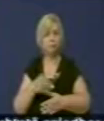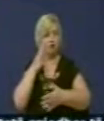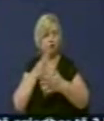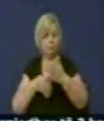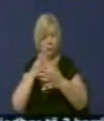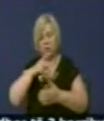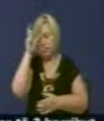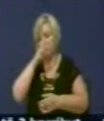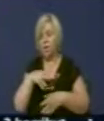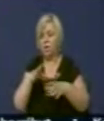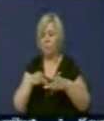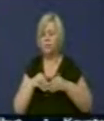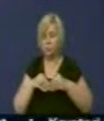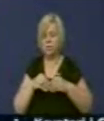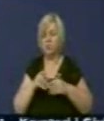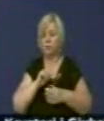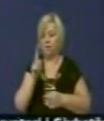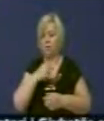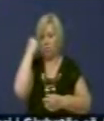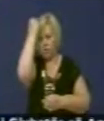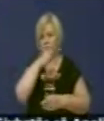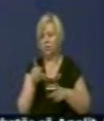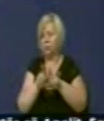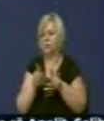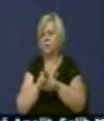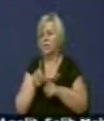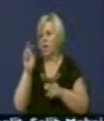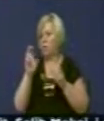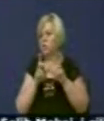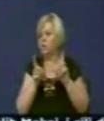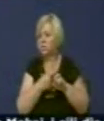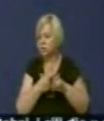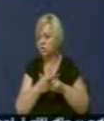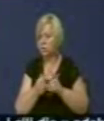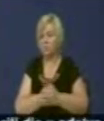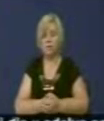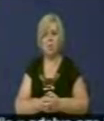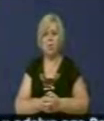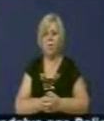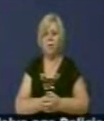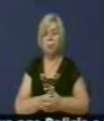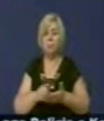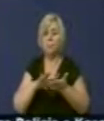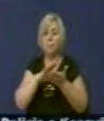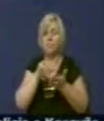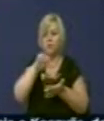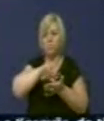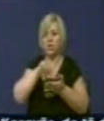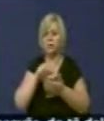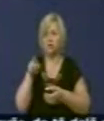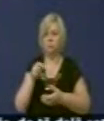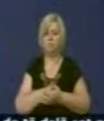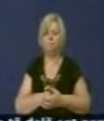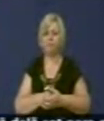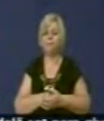ruante ato. As serbët në veri që në këto vitet e pas luftës kanë herdhur granata dhe shtyer pa numër herë me armë